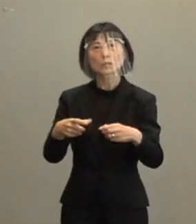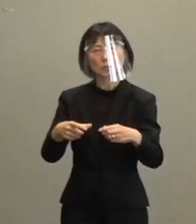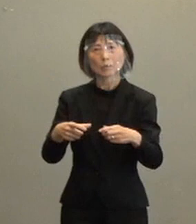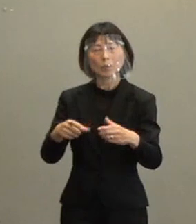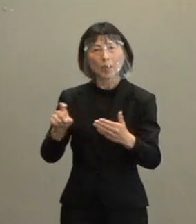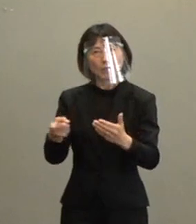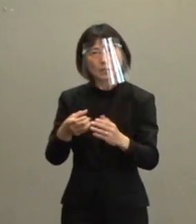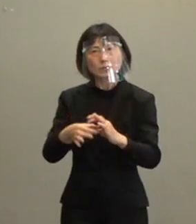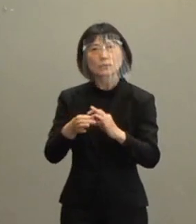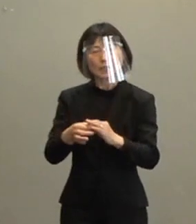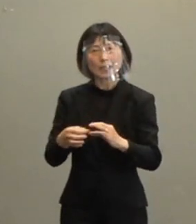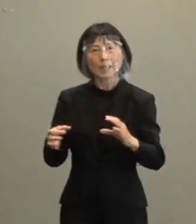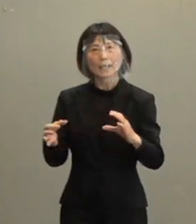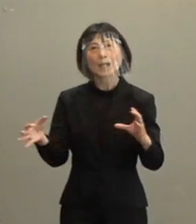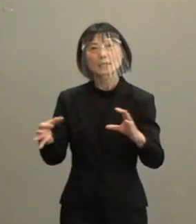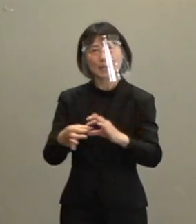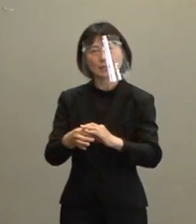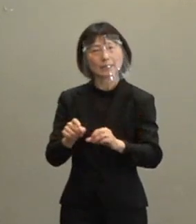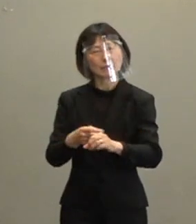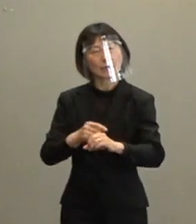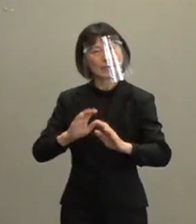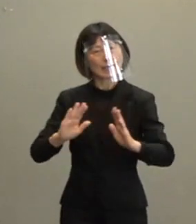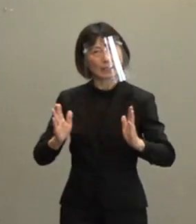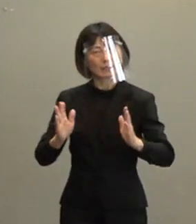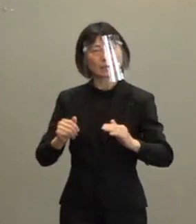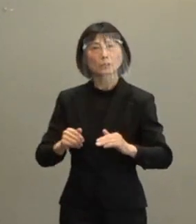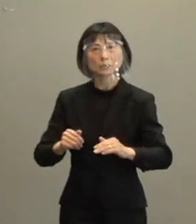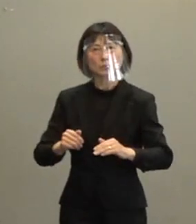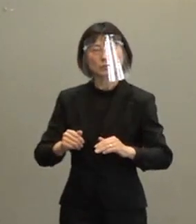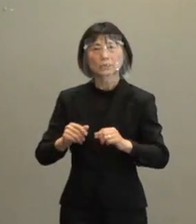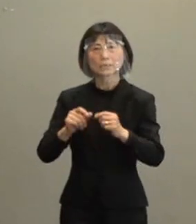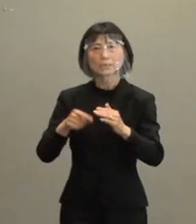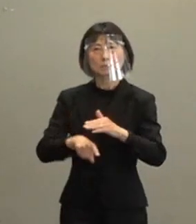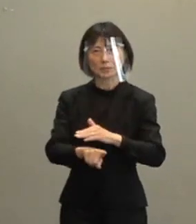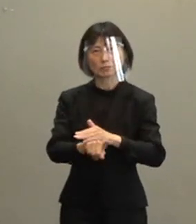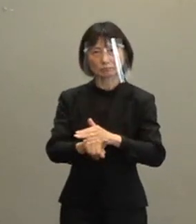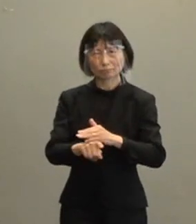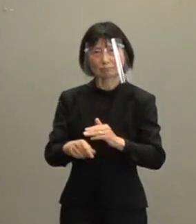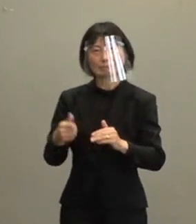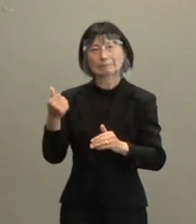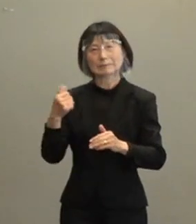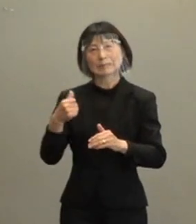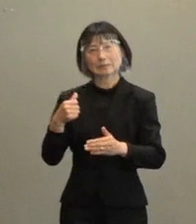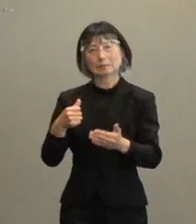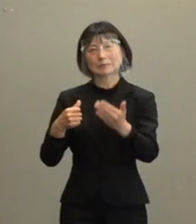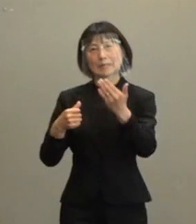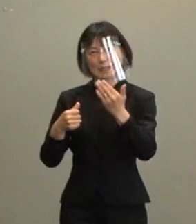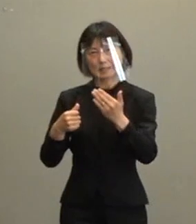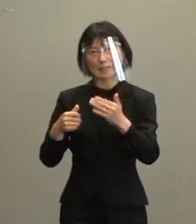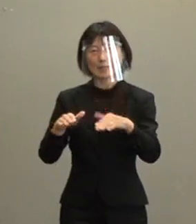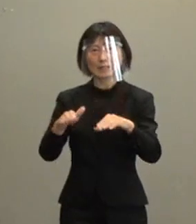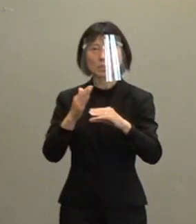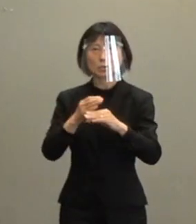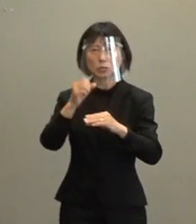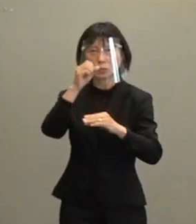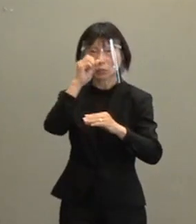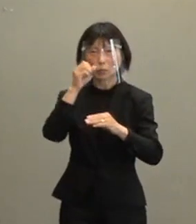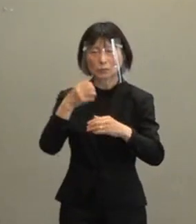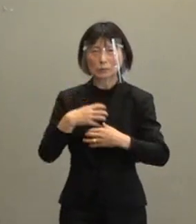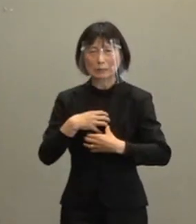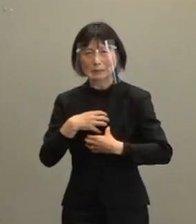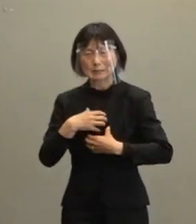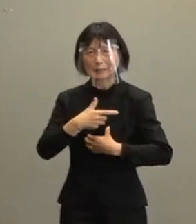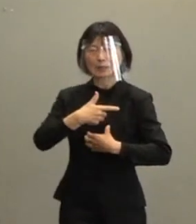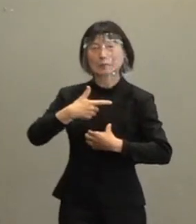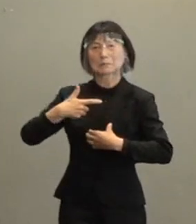性が見られなかったということであります。これから夏季、夏を迎えるにあたっては熱中症のリスクが高まってまい